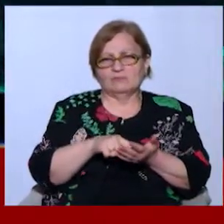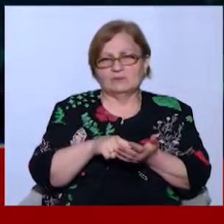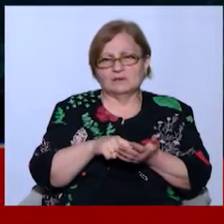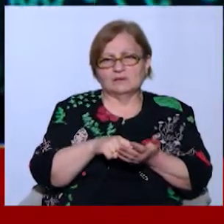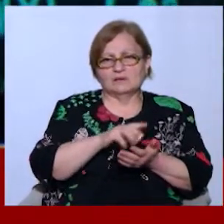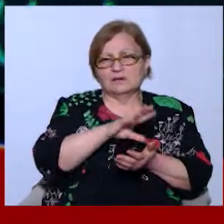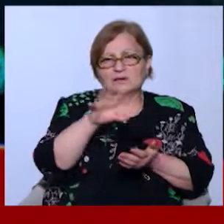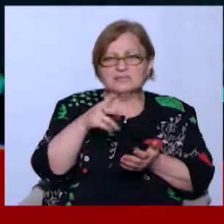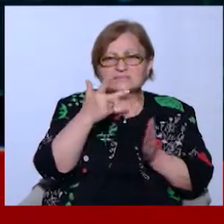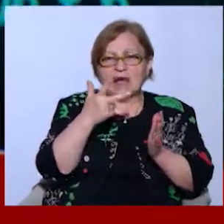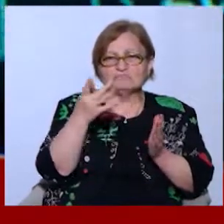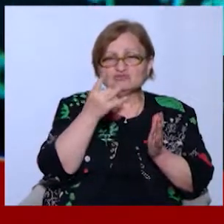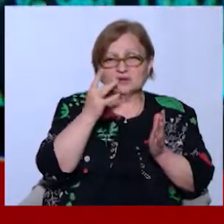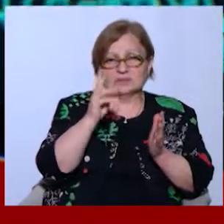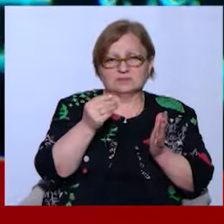სამივე საფასური.